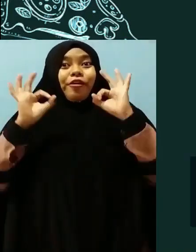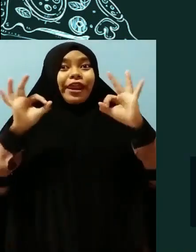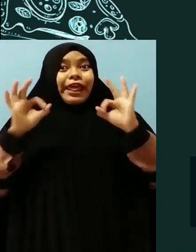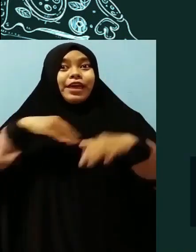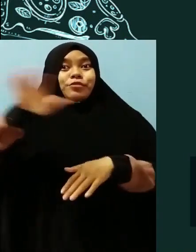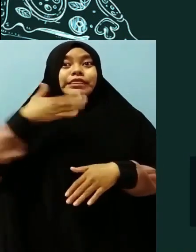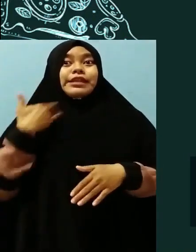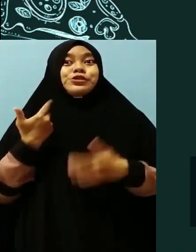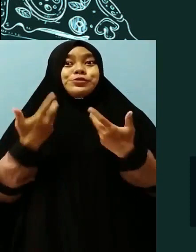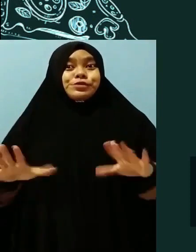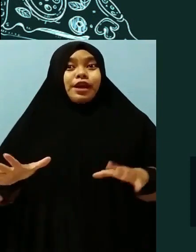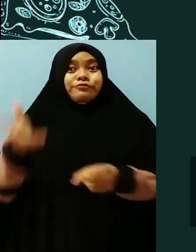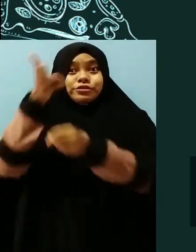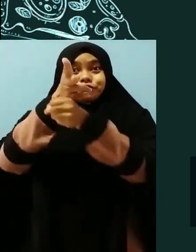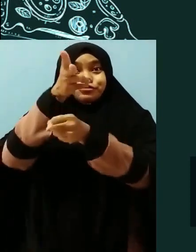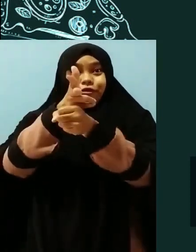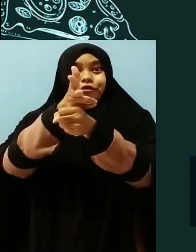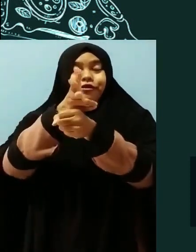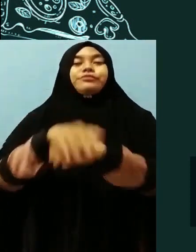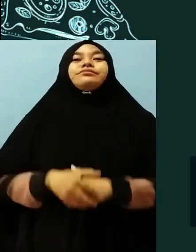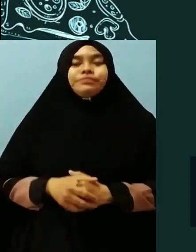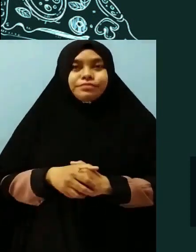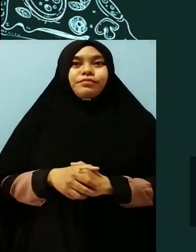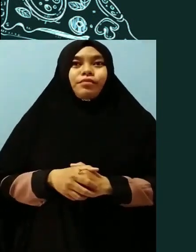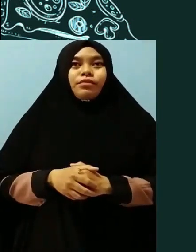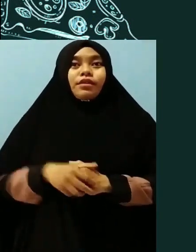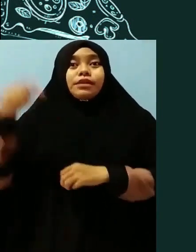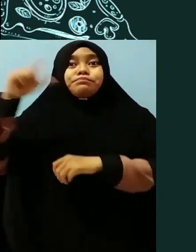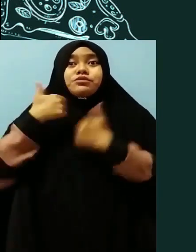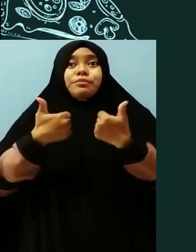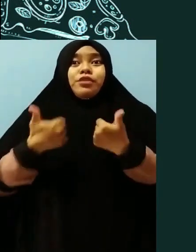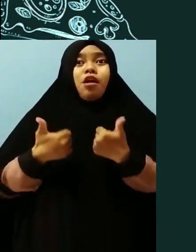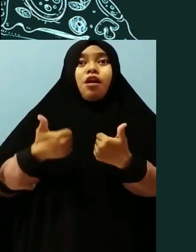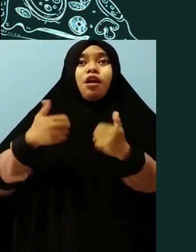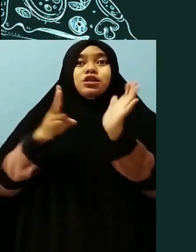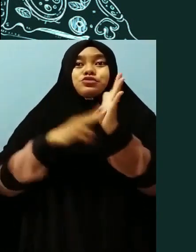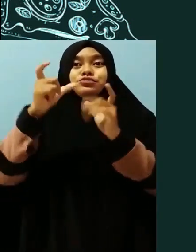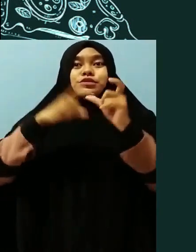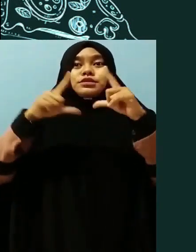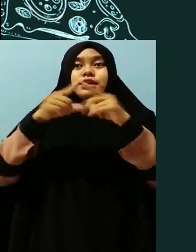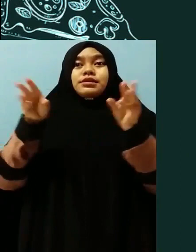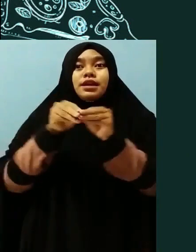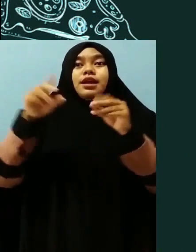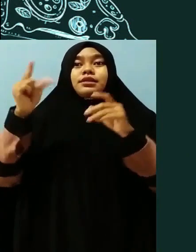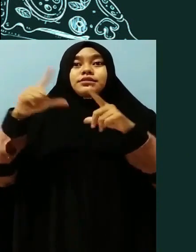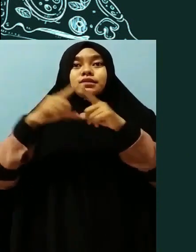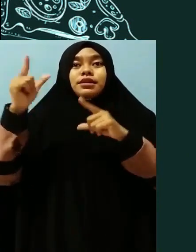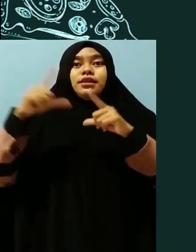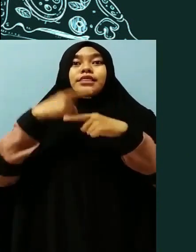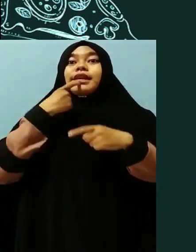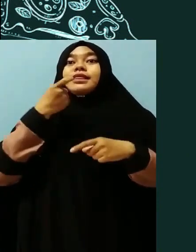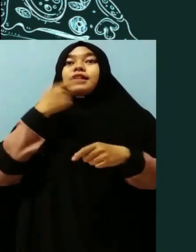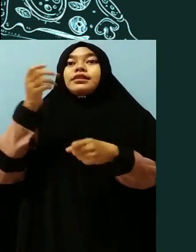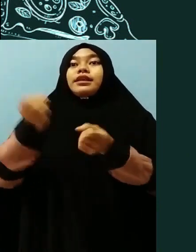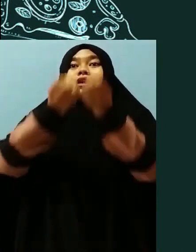Oke. Kalian sudah tadi simak videonya? Iya, benar. Itu video Nusa dan Rara